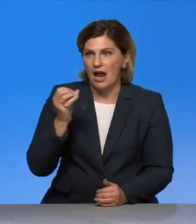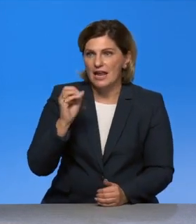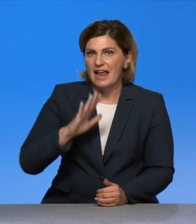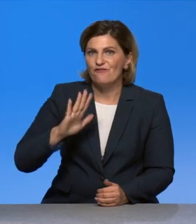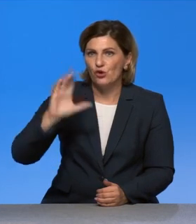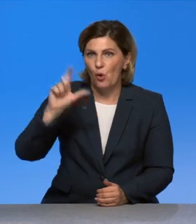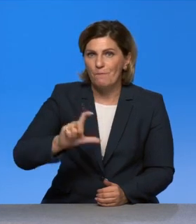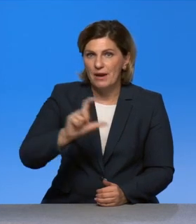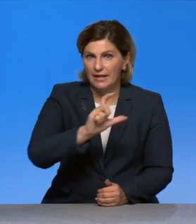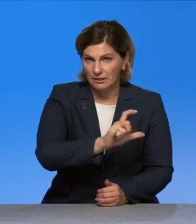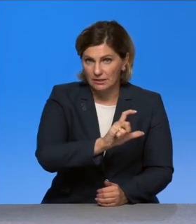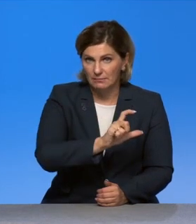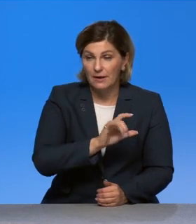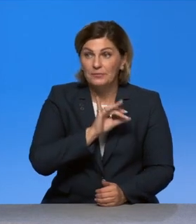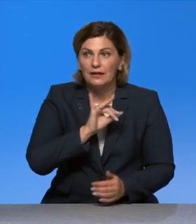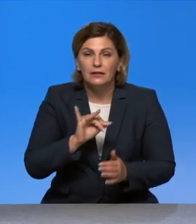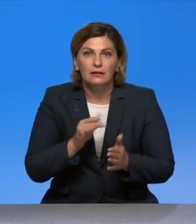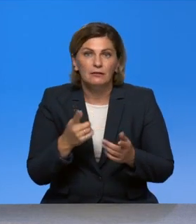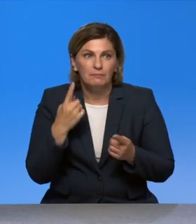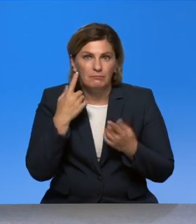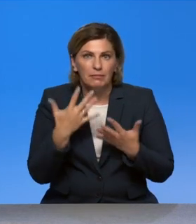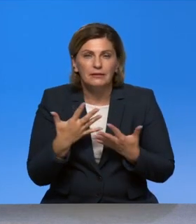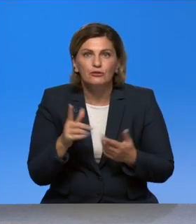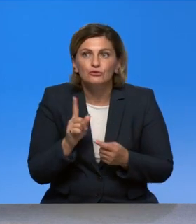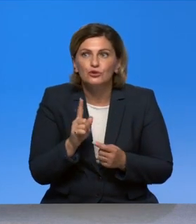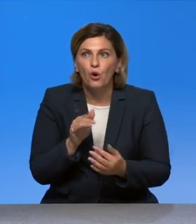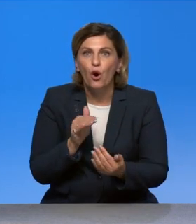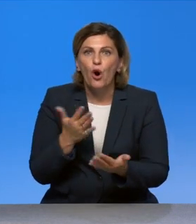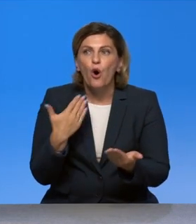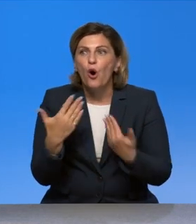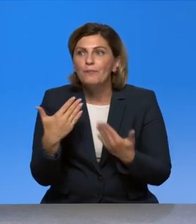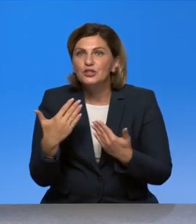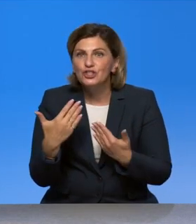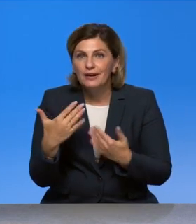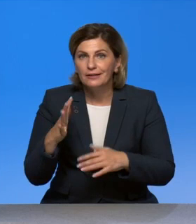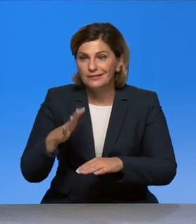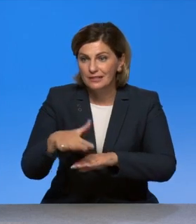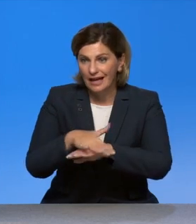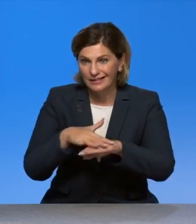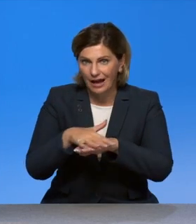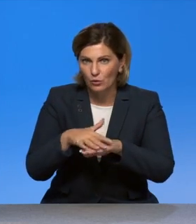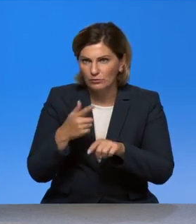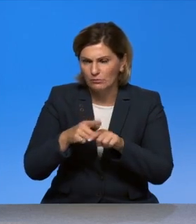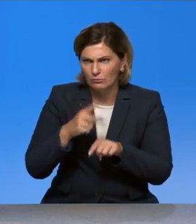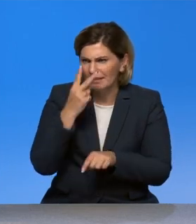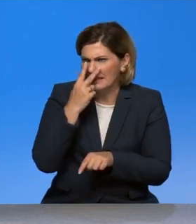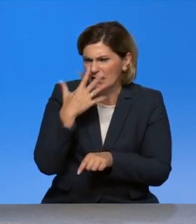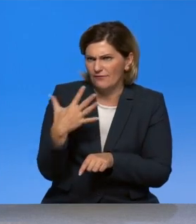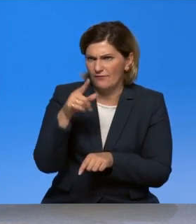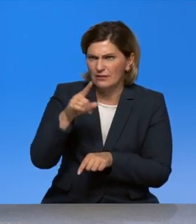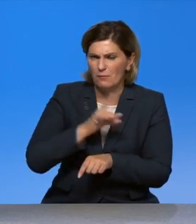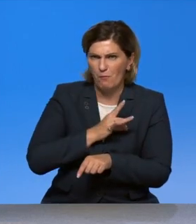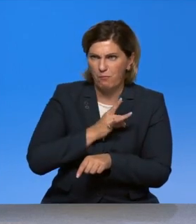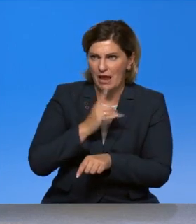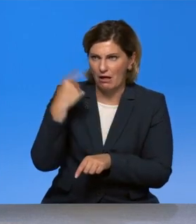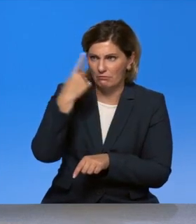части. И, безусловно, общение с народом, который никогда не видел белого человека, это было не очень